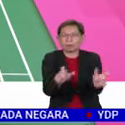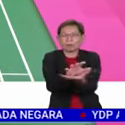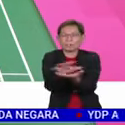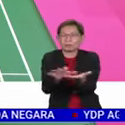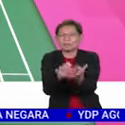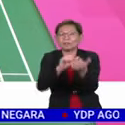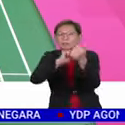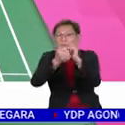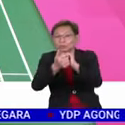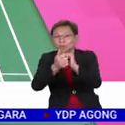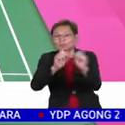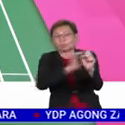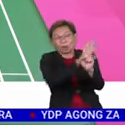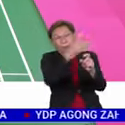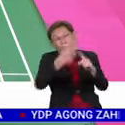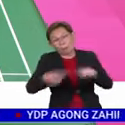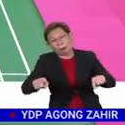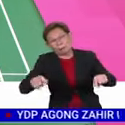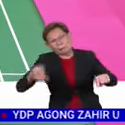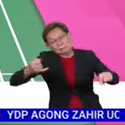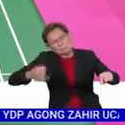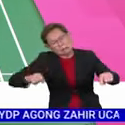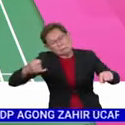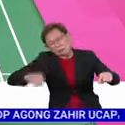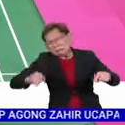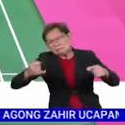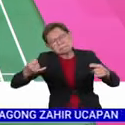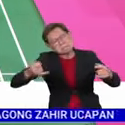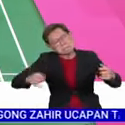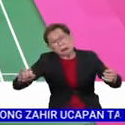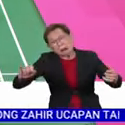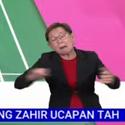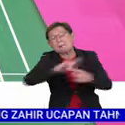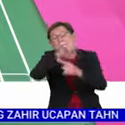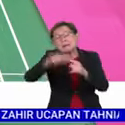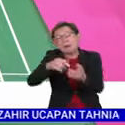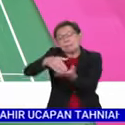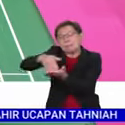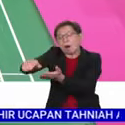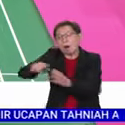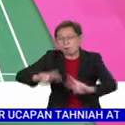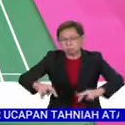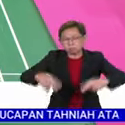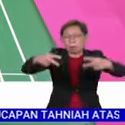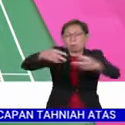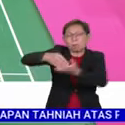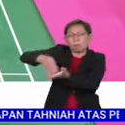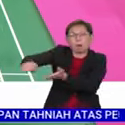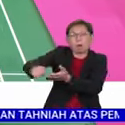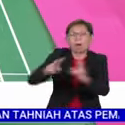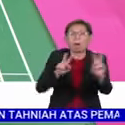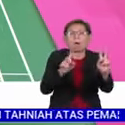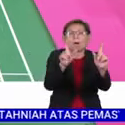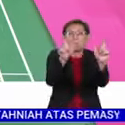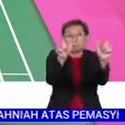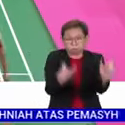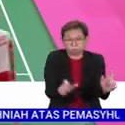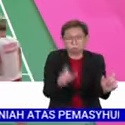Sukan Commonwealth. Namun, mereka gagal mengulangi pencapaian tersebut apabila terkandas di separuh akhir acara bergu